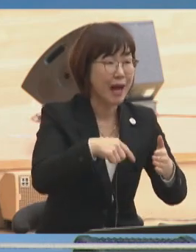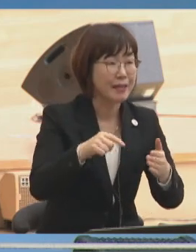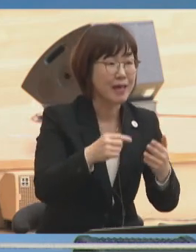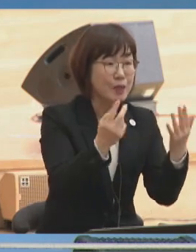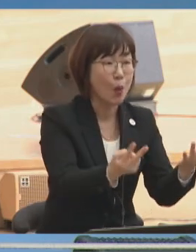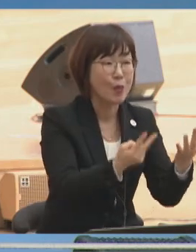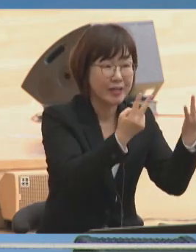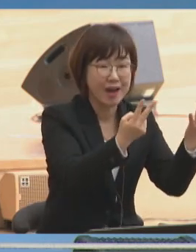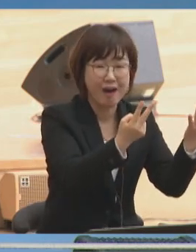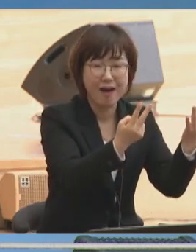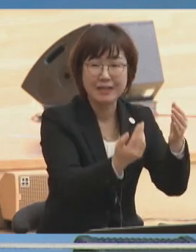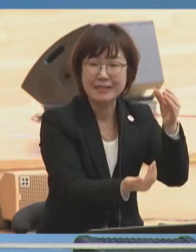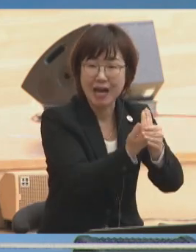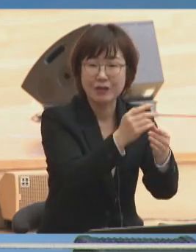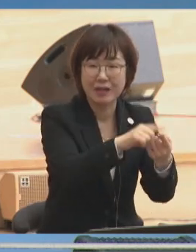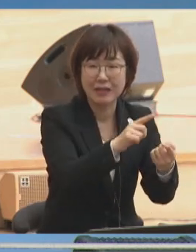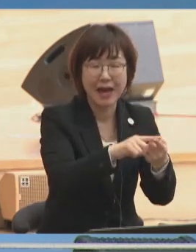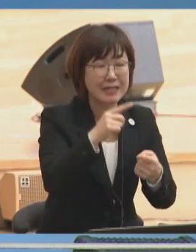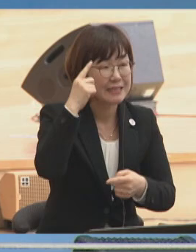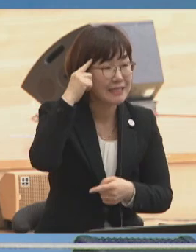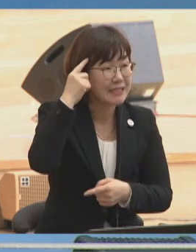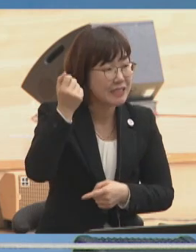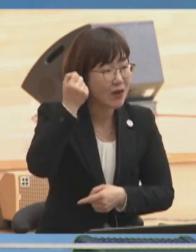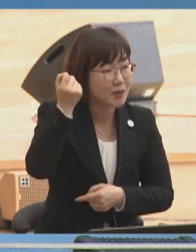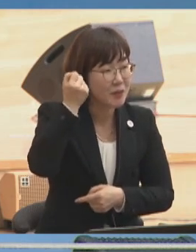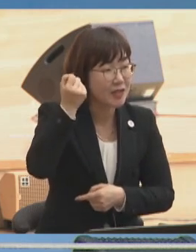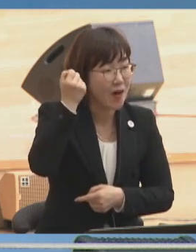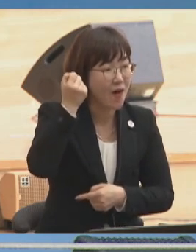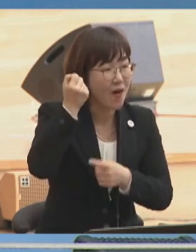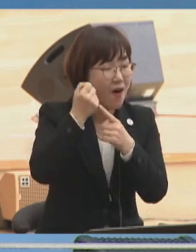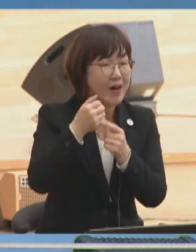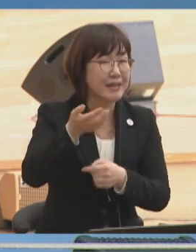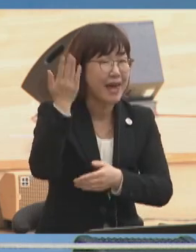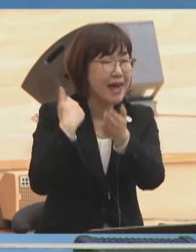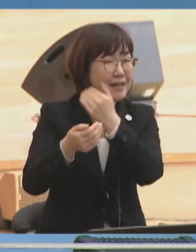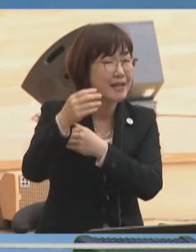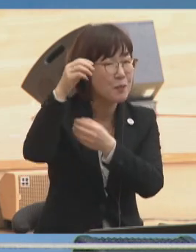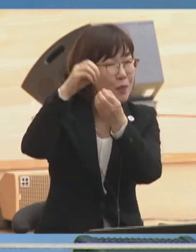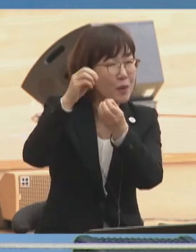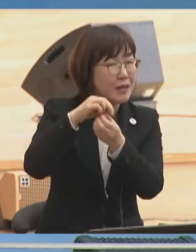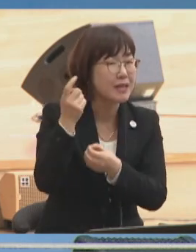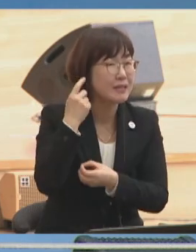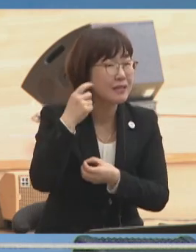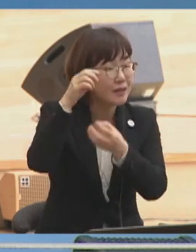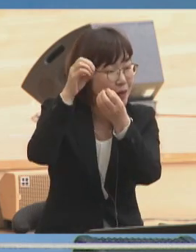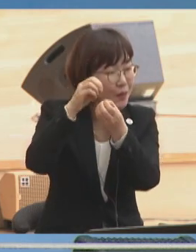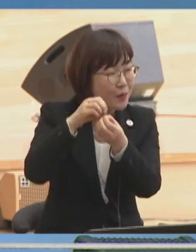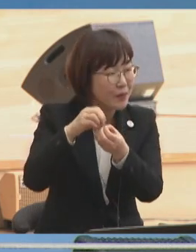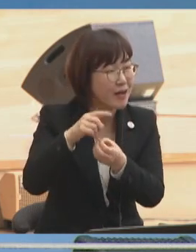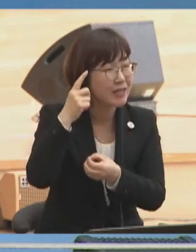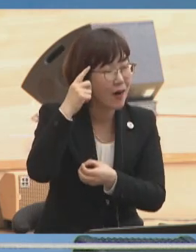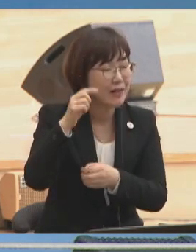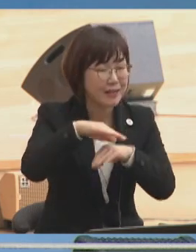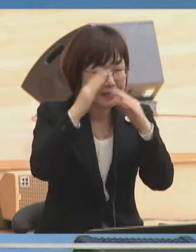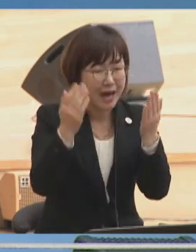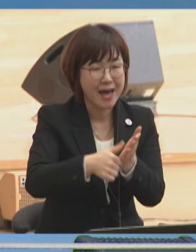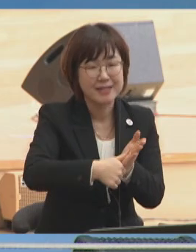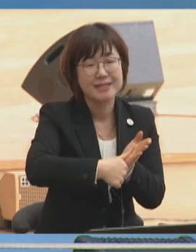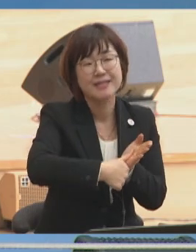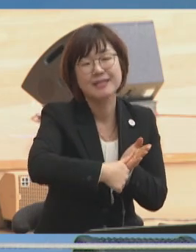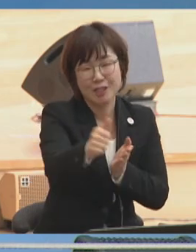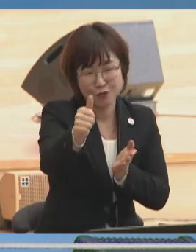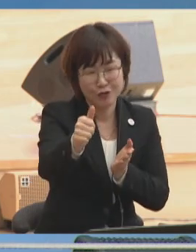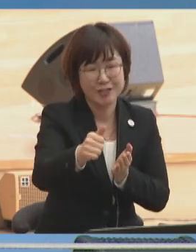사건에 대한 모든 선입견이라는 게 있잖아요. 들은 풍월이 있으면 선입견이라는 게 있잖아요. 그거 싹